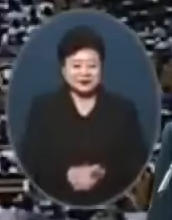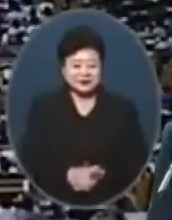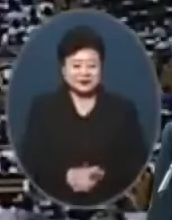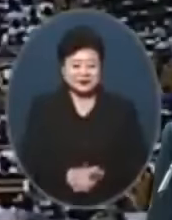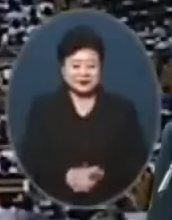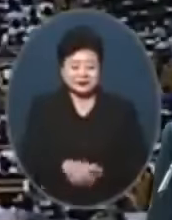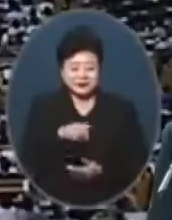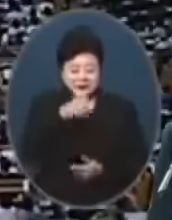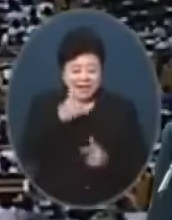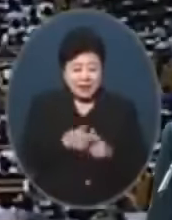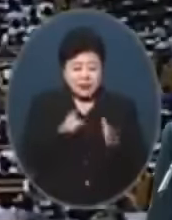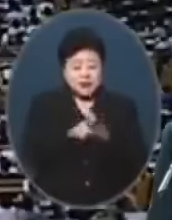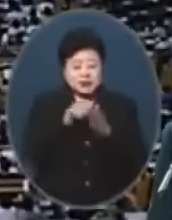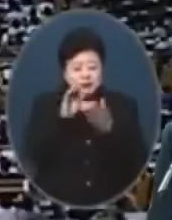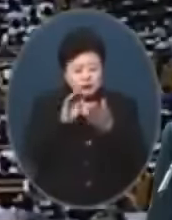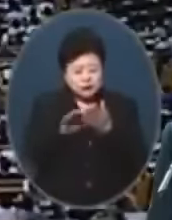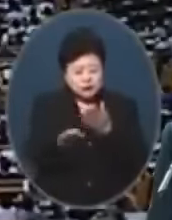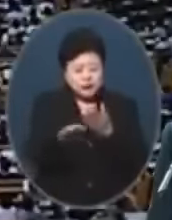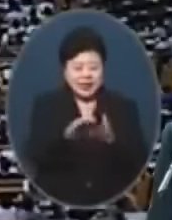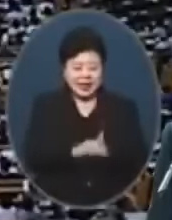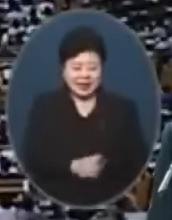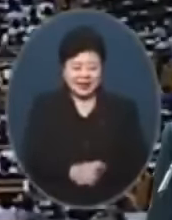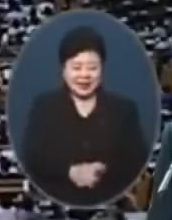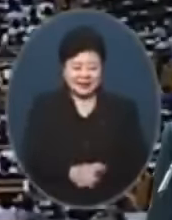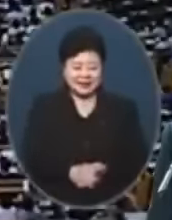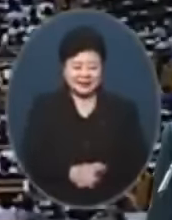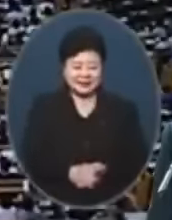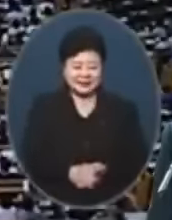제가 예수님을 믿고 난 다음에